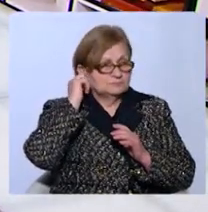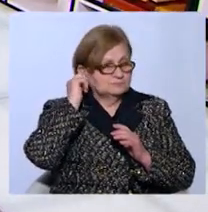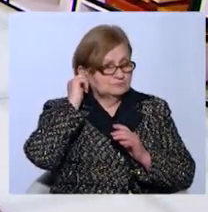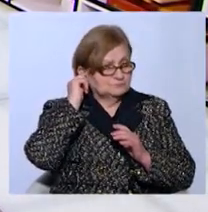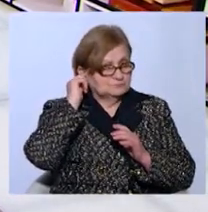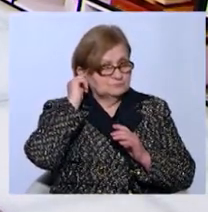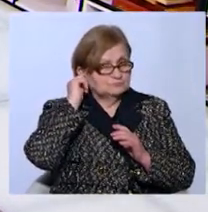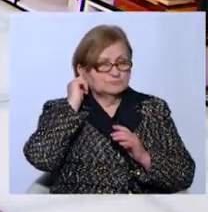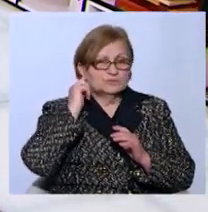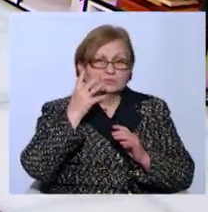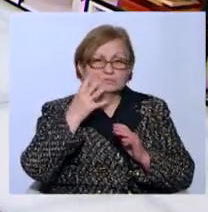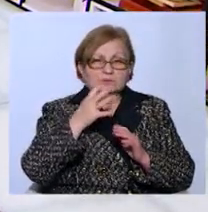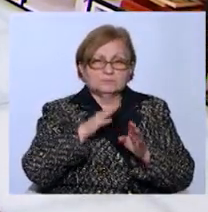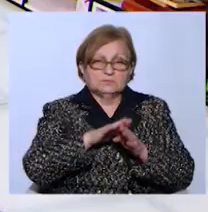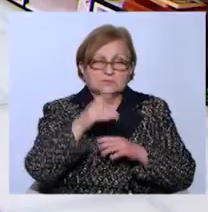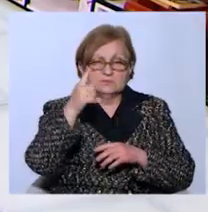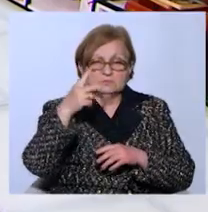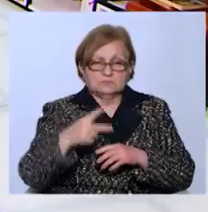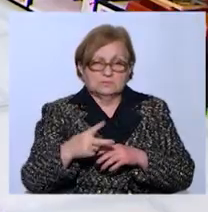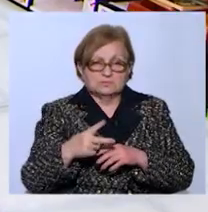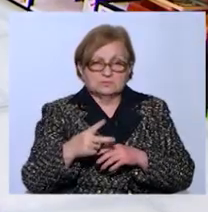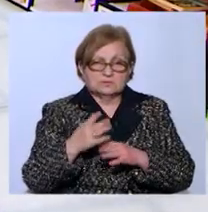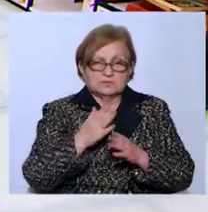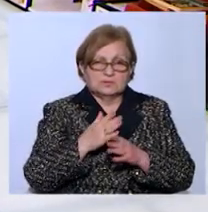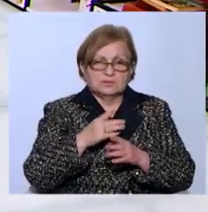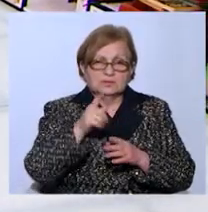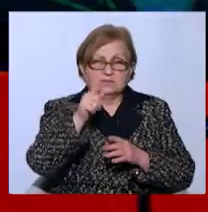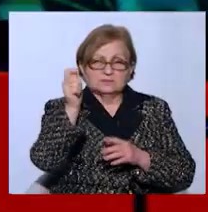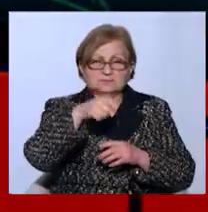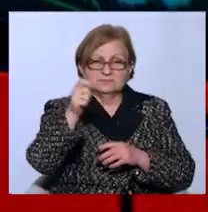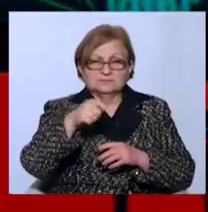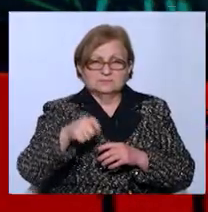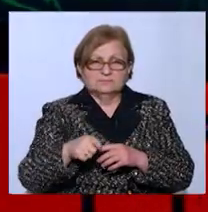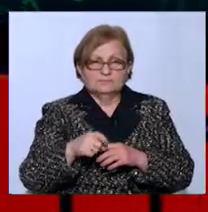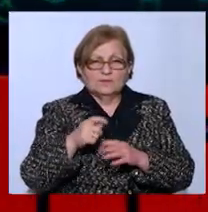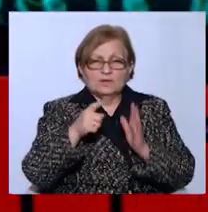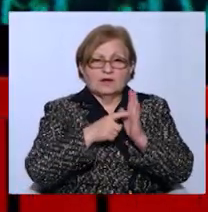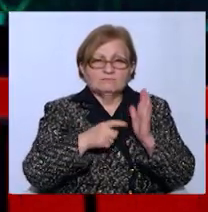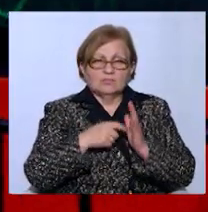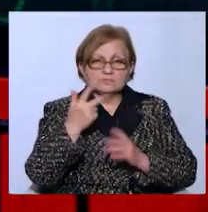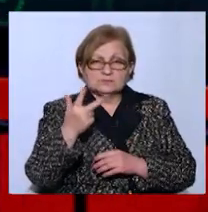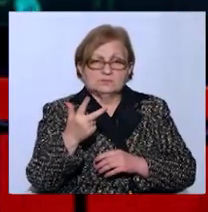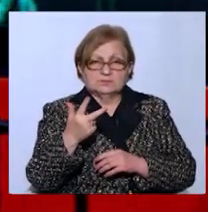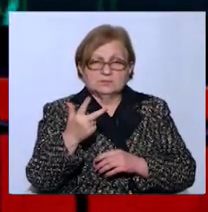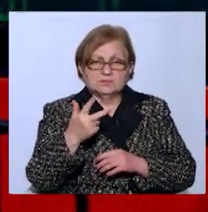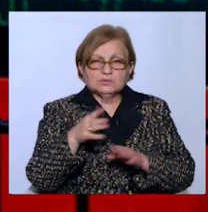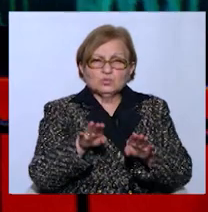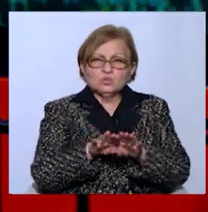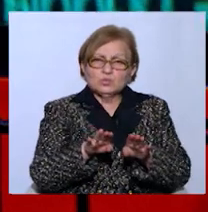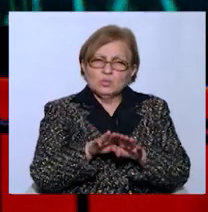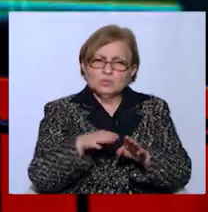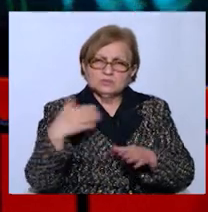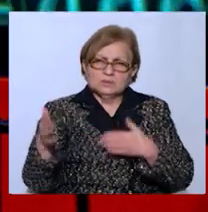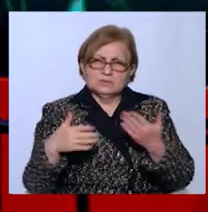4/1 არის, აი რაც არის დაშტრიხული. 3-ზე უნდა გავყო. 3 ტოლ ნაწილად უნდა